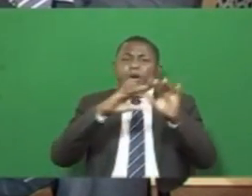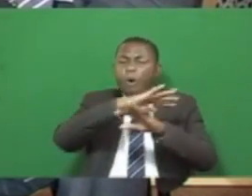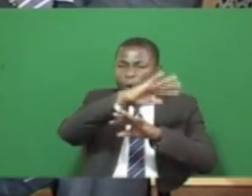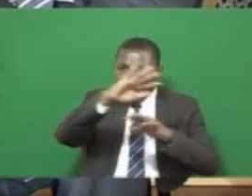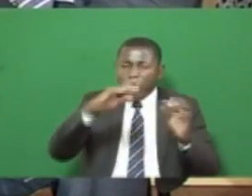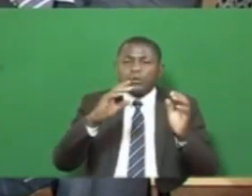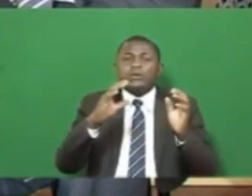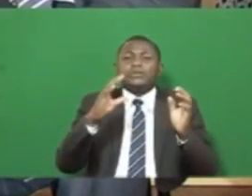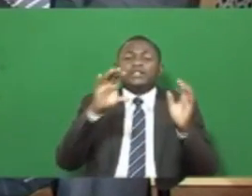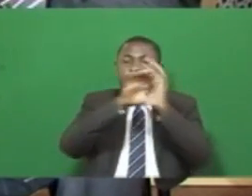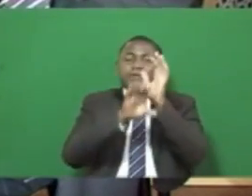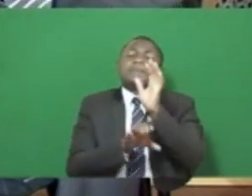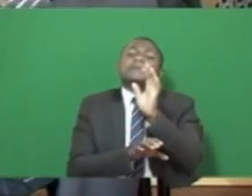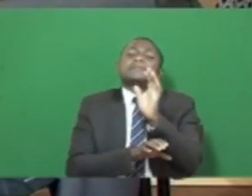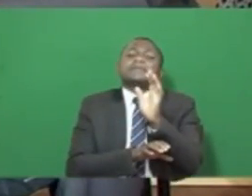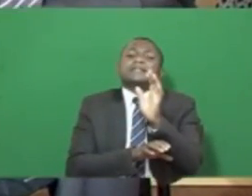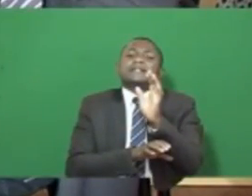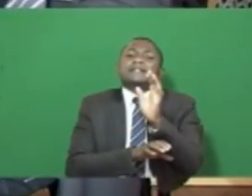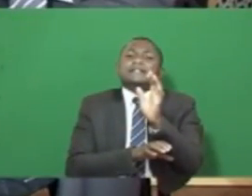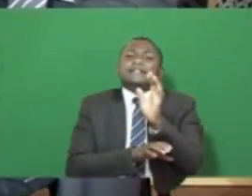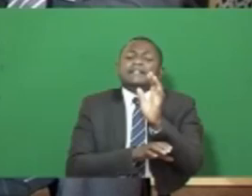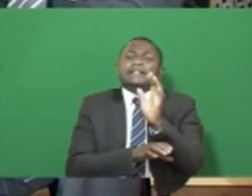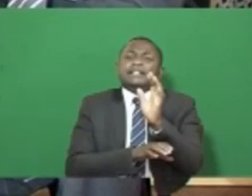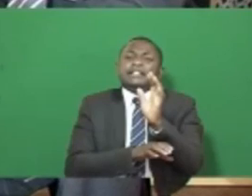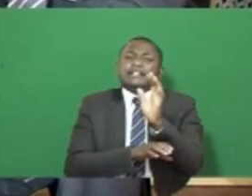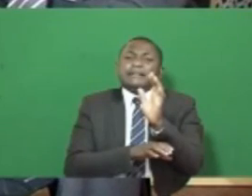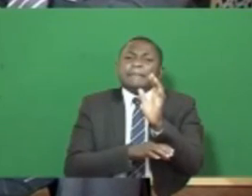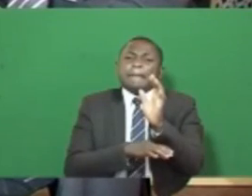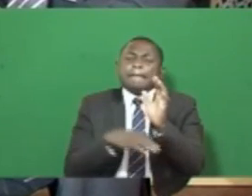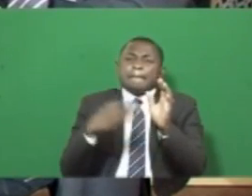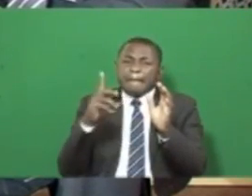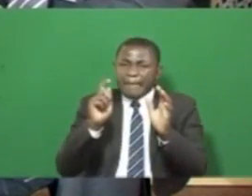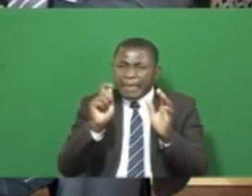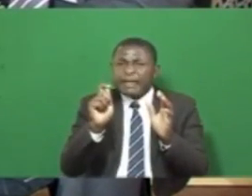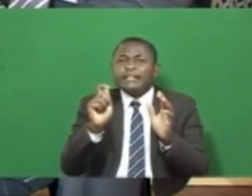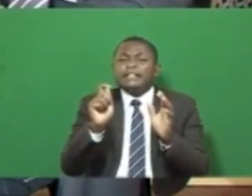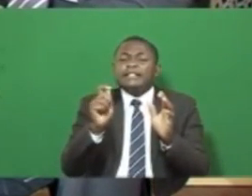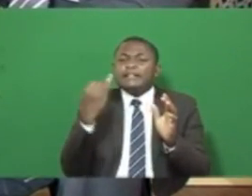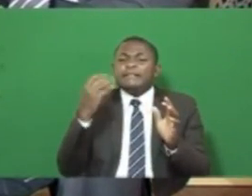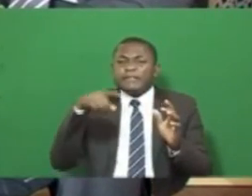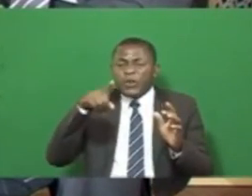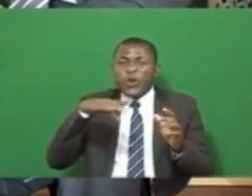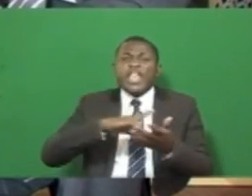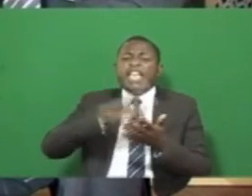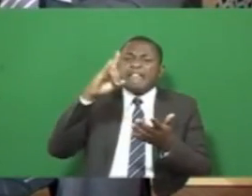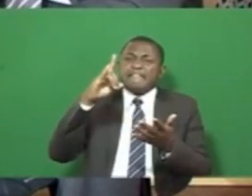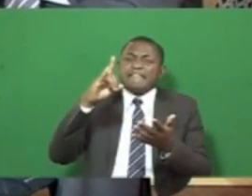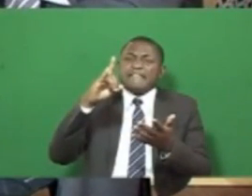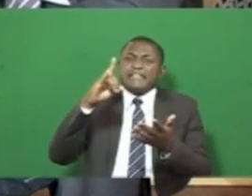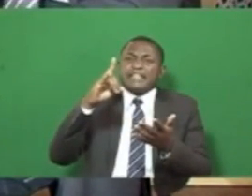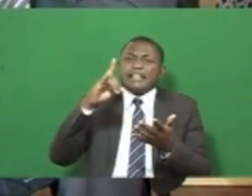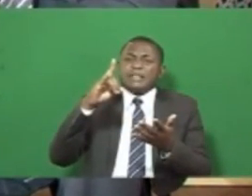hausina basa. Eh. Unogona here kunodzingwa kudenga kunzi wakaramba uchichengeterei mutemo kana kuti itori